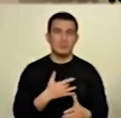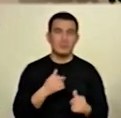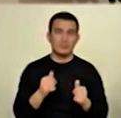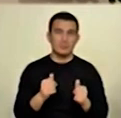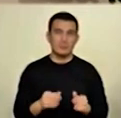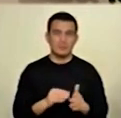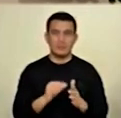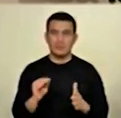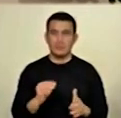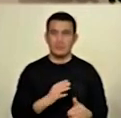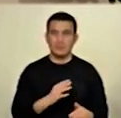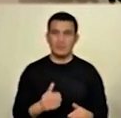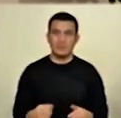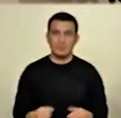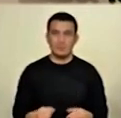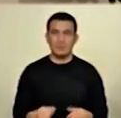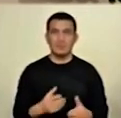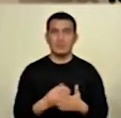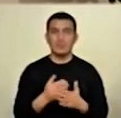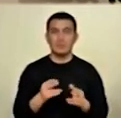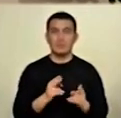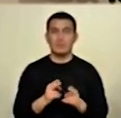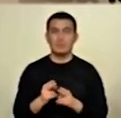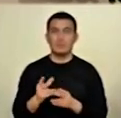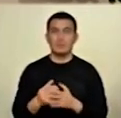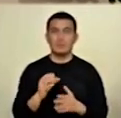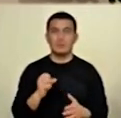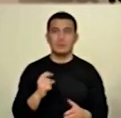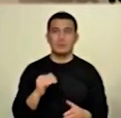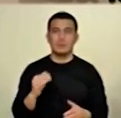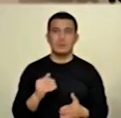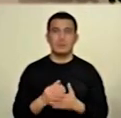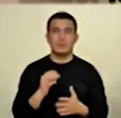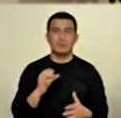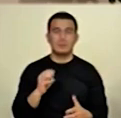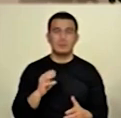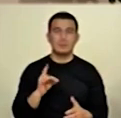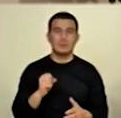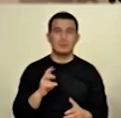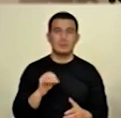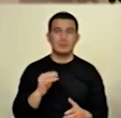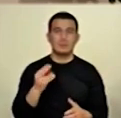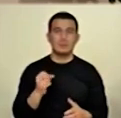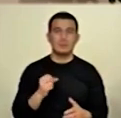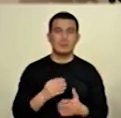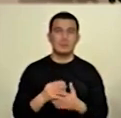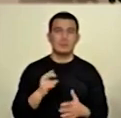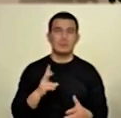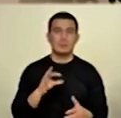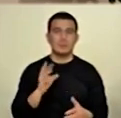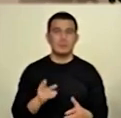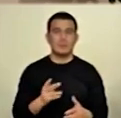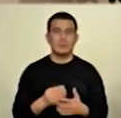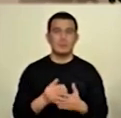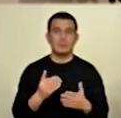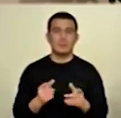yuklab qo'ydik. Mana shu tartibda endi keyingi sahifaga o'tamiz. Mana stranitsa tugmasi yordamida sahifalar ro'yxati chiqdi. Foto, blog